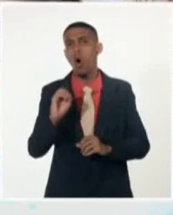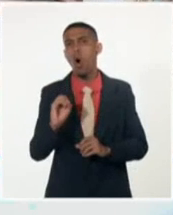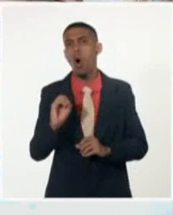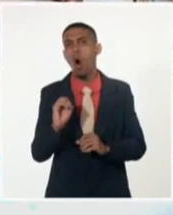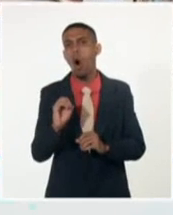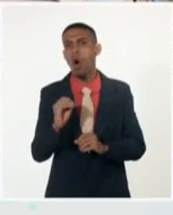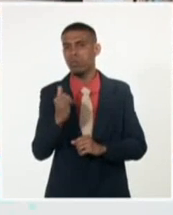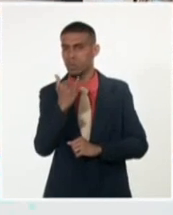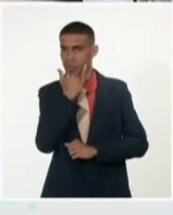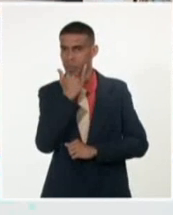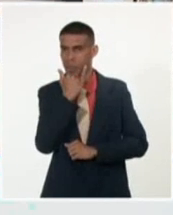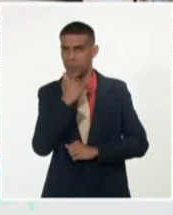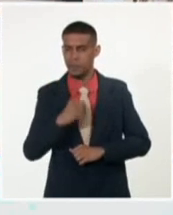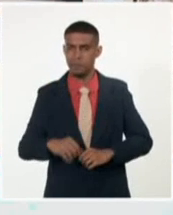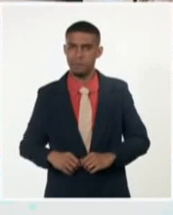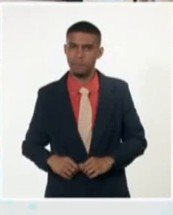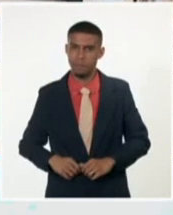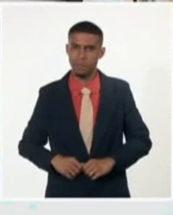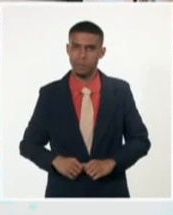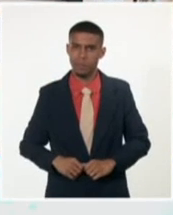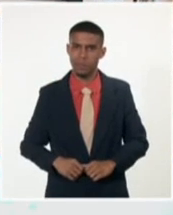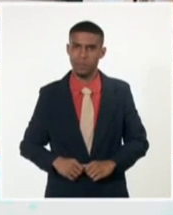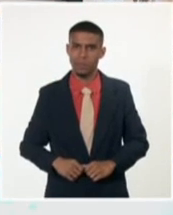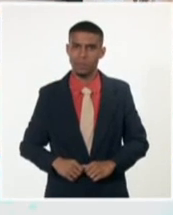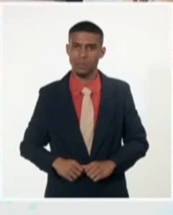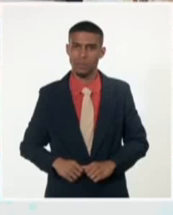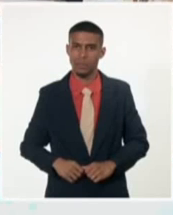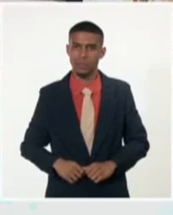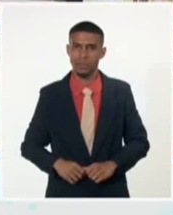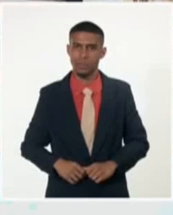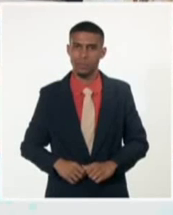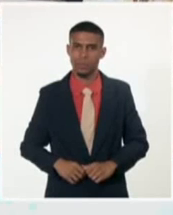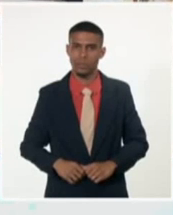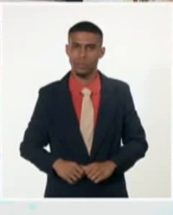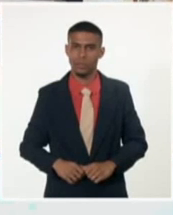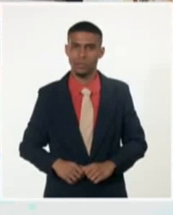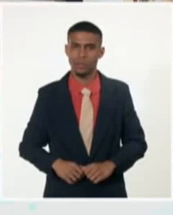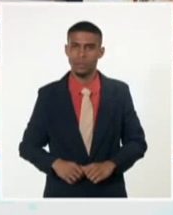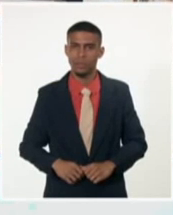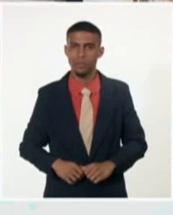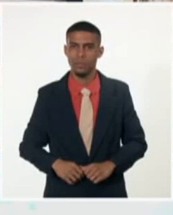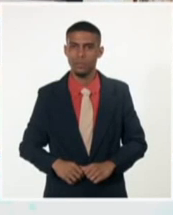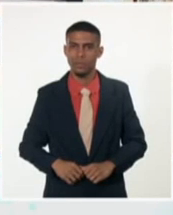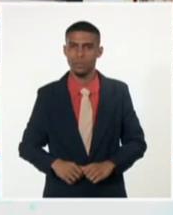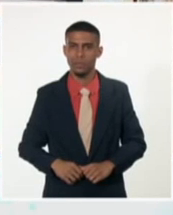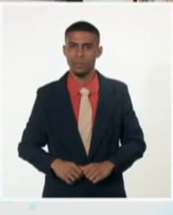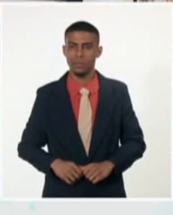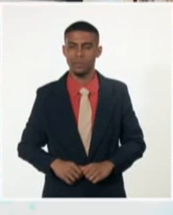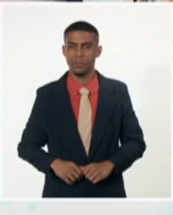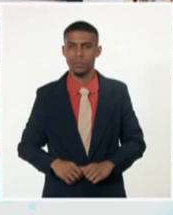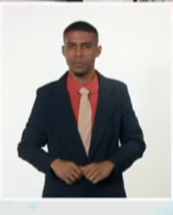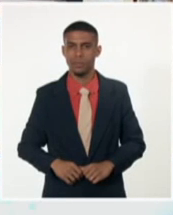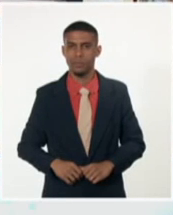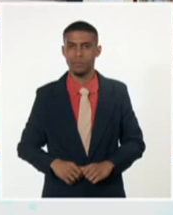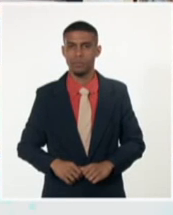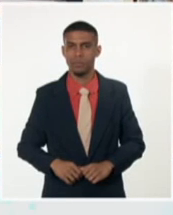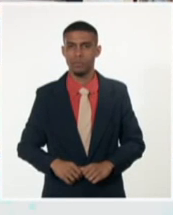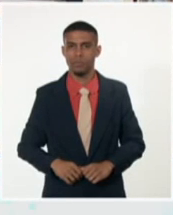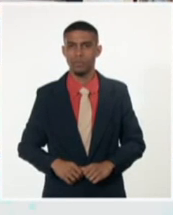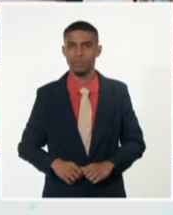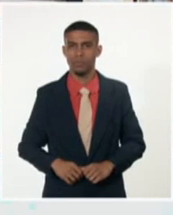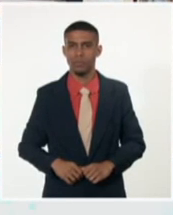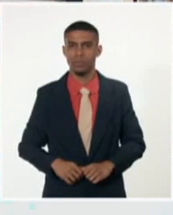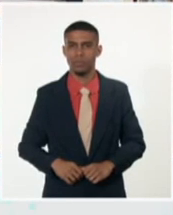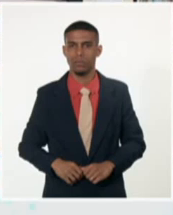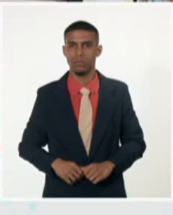cita. Je voudrais finir avec une question et aussi un appel à l'attention qui nous a laissé Fidel, ça fait presque